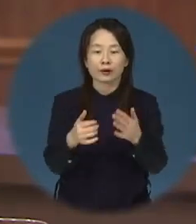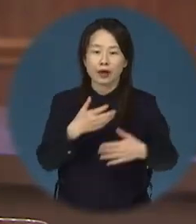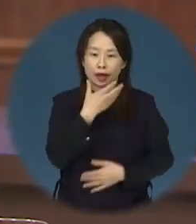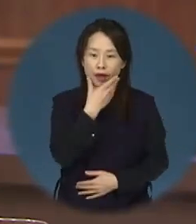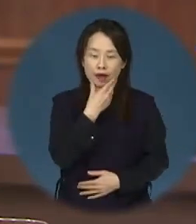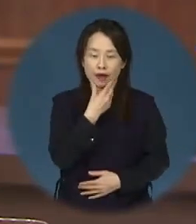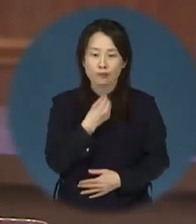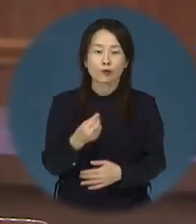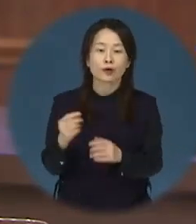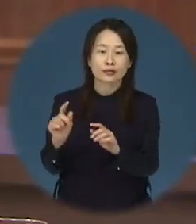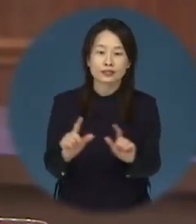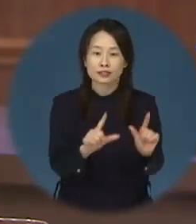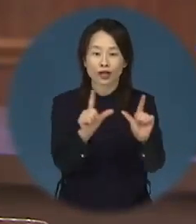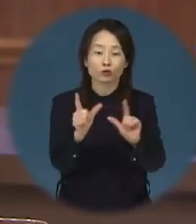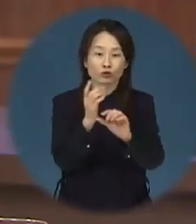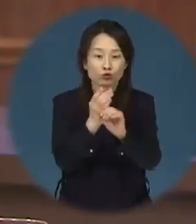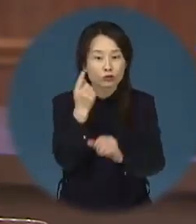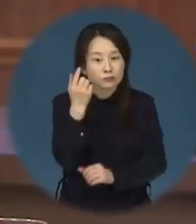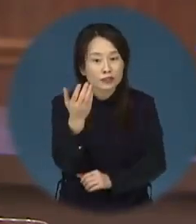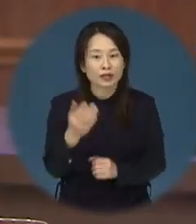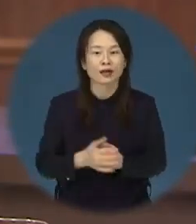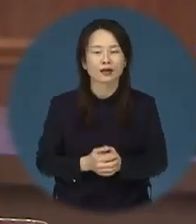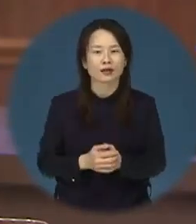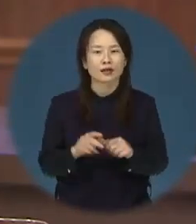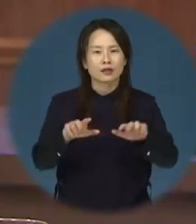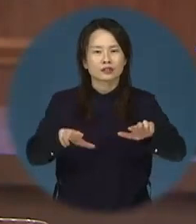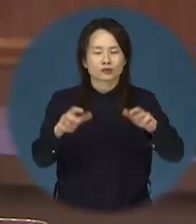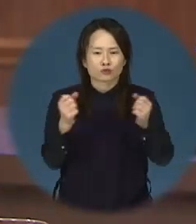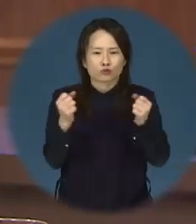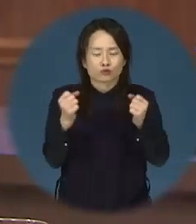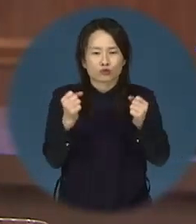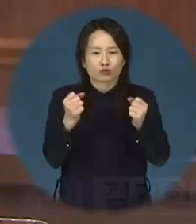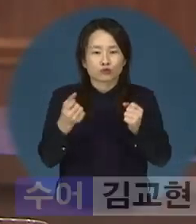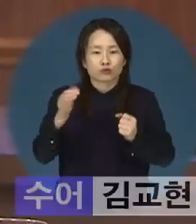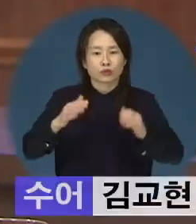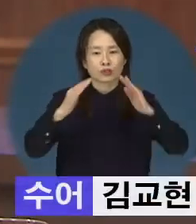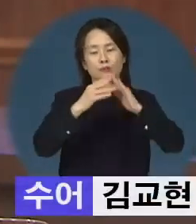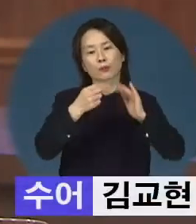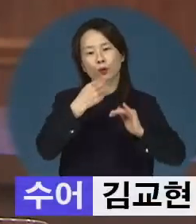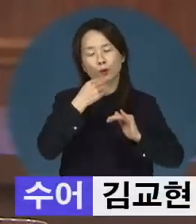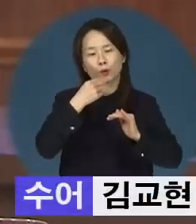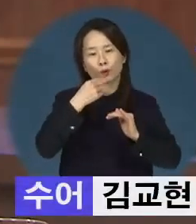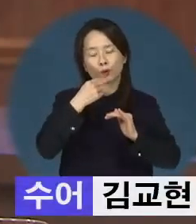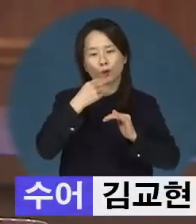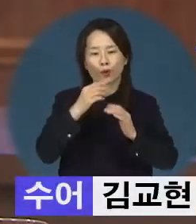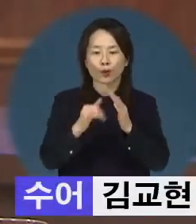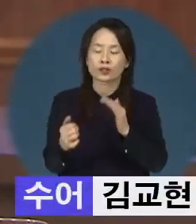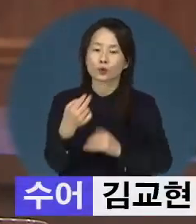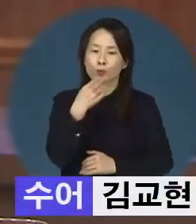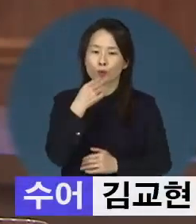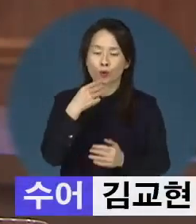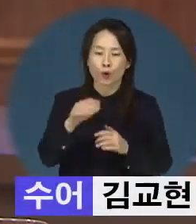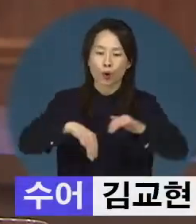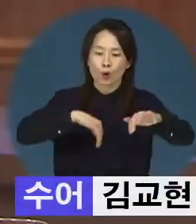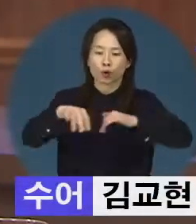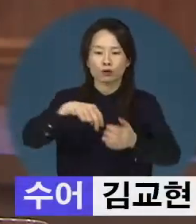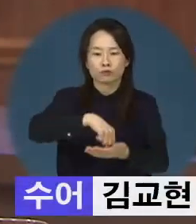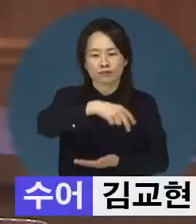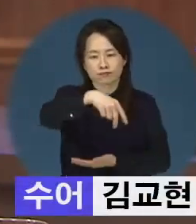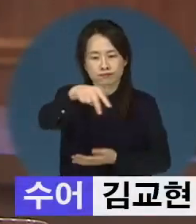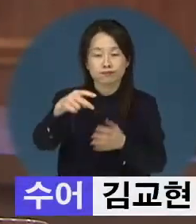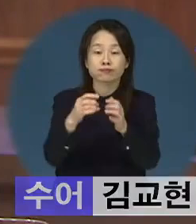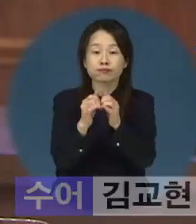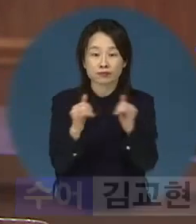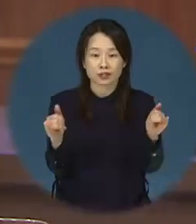시간들 보내고 계실 텐데요. 이 차디찬 겨울에 집도 없이 가족도 없이 거리를 헤매고 계신